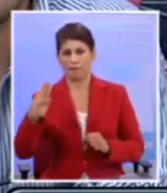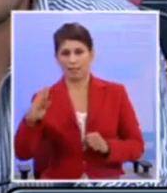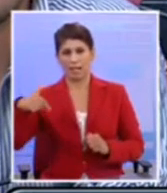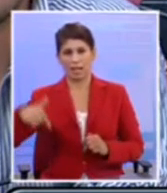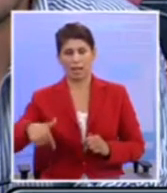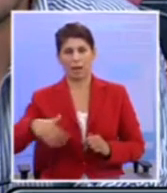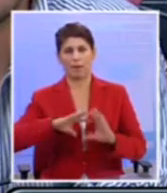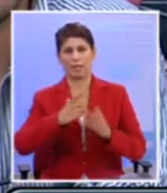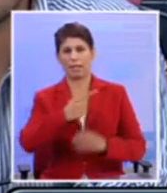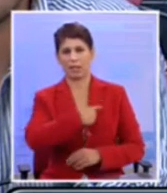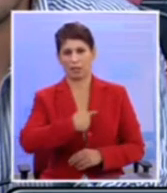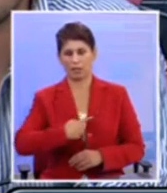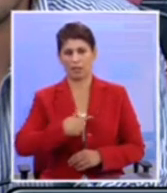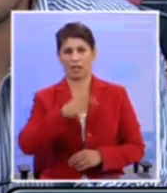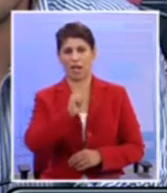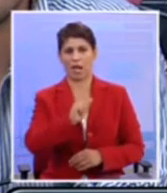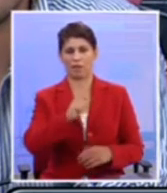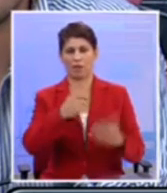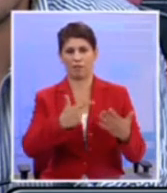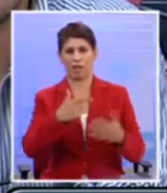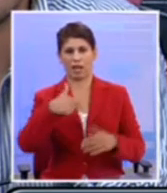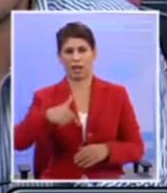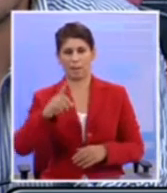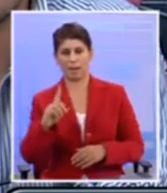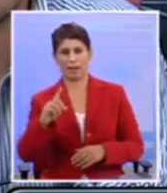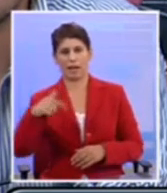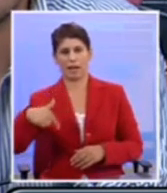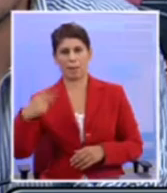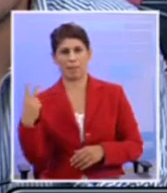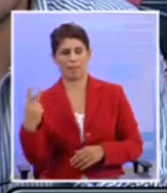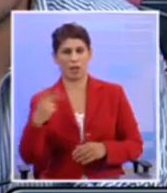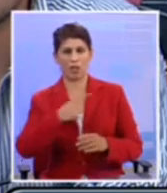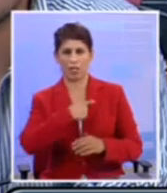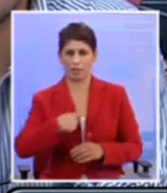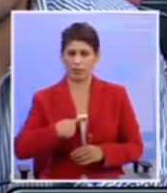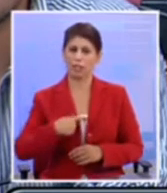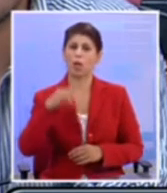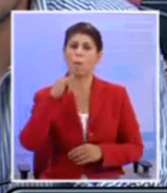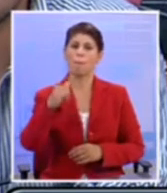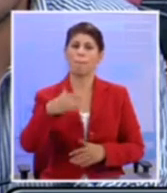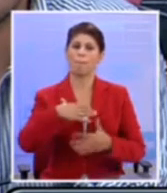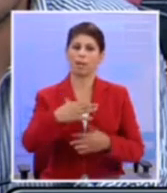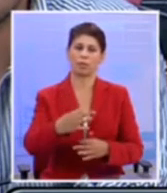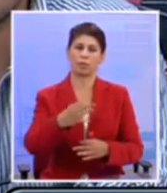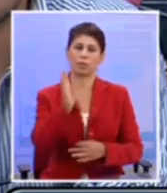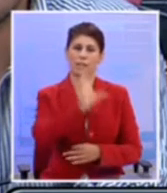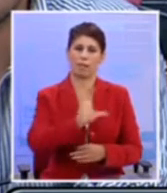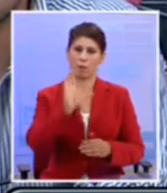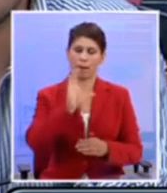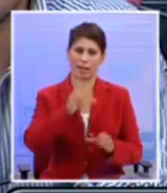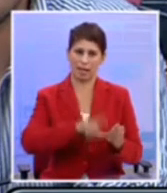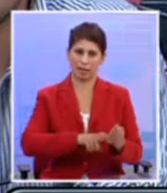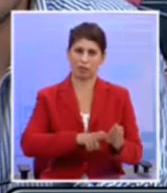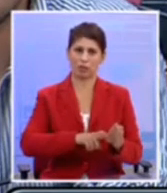Γενικοί Διευθυντές, Α7, Γ1, Γ2 Διευθύνσεις, Μόνιμη Αντιπροσωπεία στην Ευρωπαϊκή